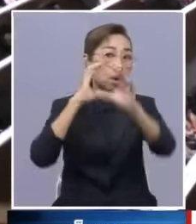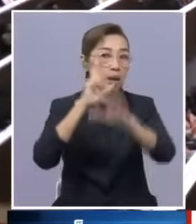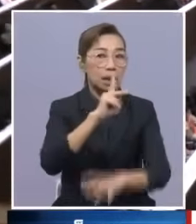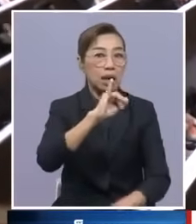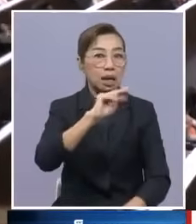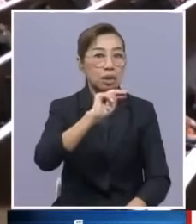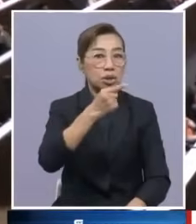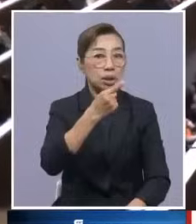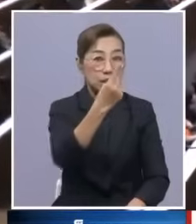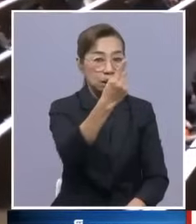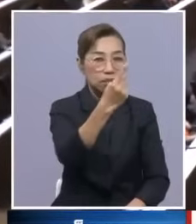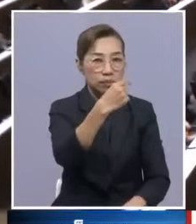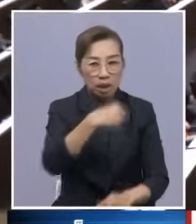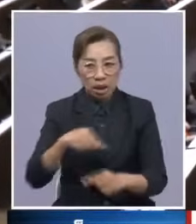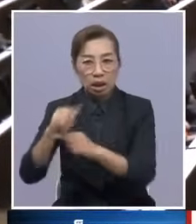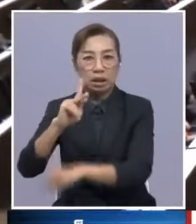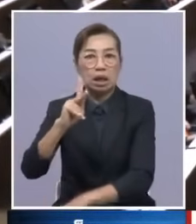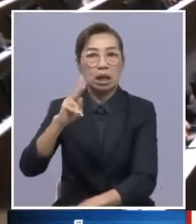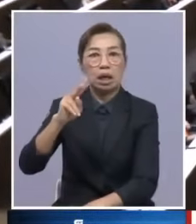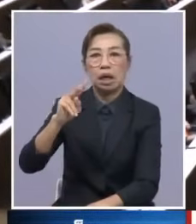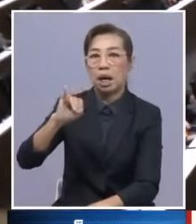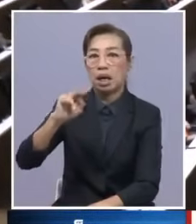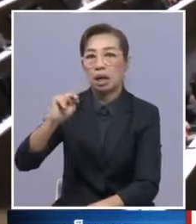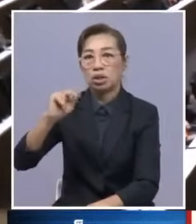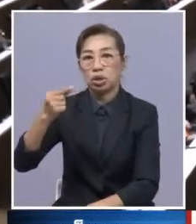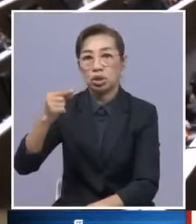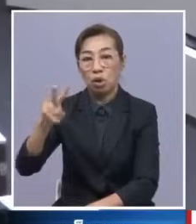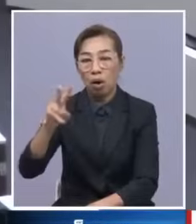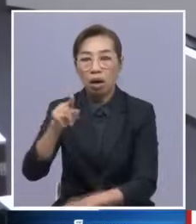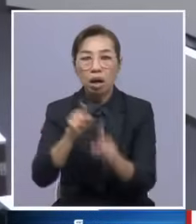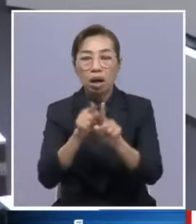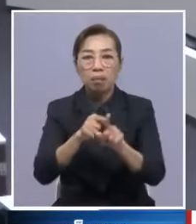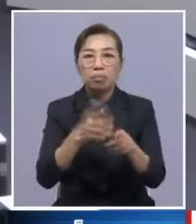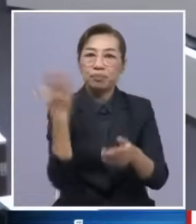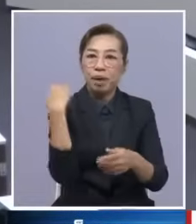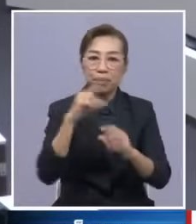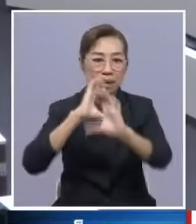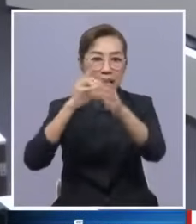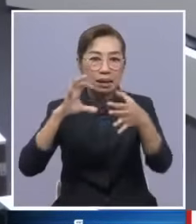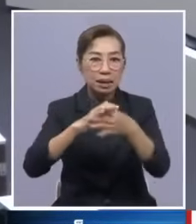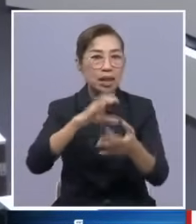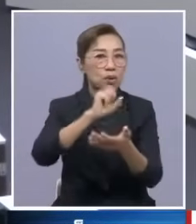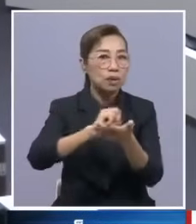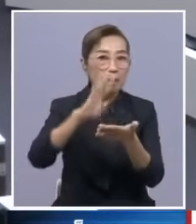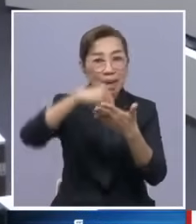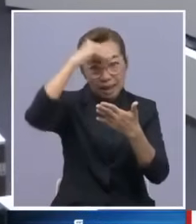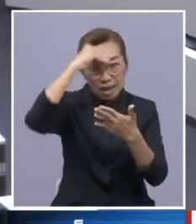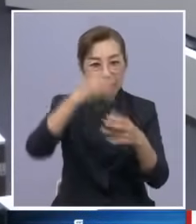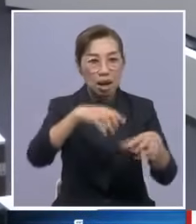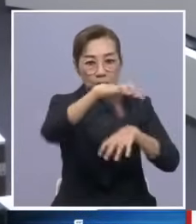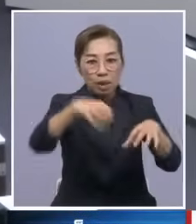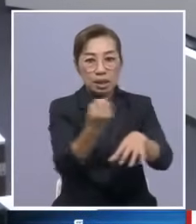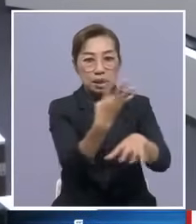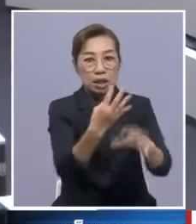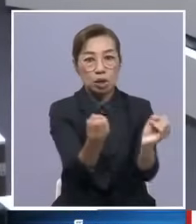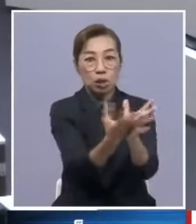ถึงความขัดแย้งของคู่อริ4สถาบันในสมรภูมิการเมืองก็เช่นกันคุณผู้ชมโดยเฉพาะเวทีสภาเราเปรียบเทียบกับ4